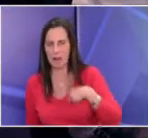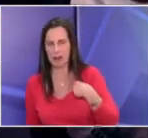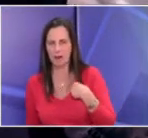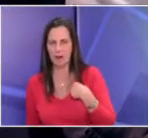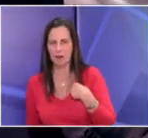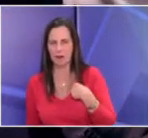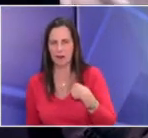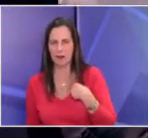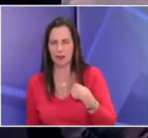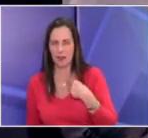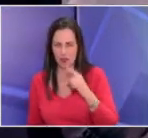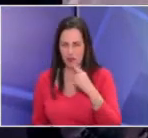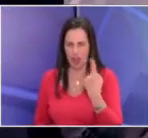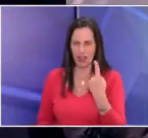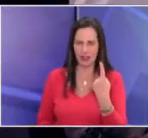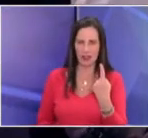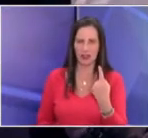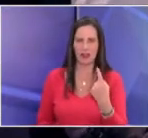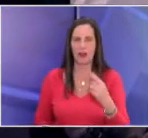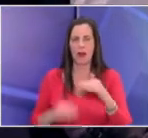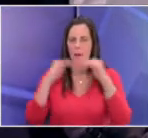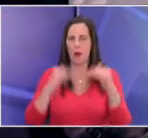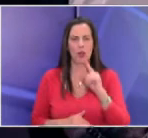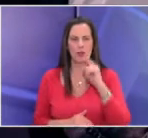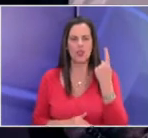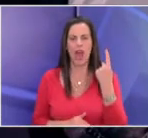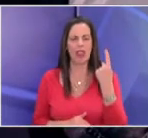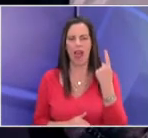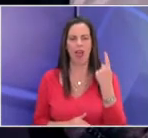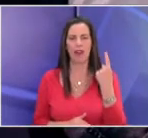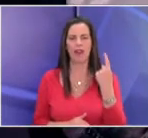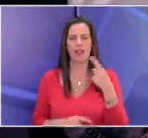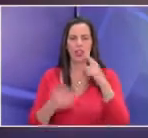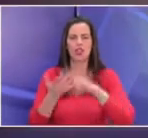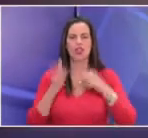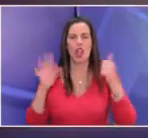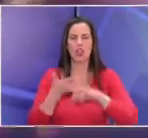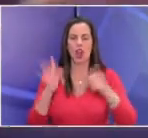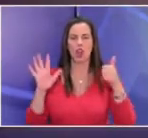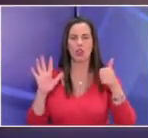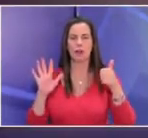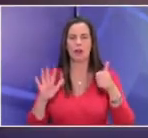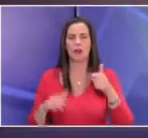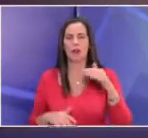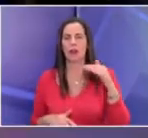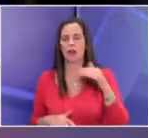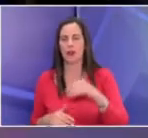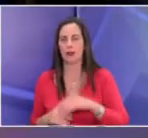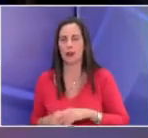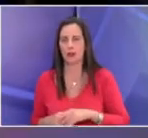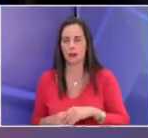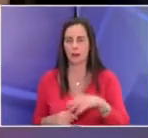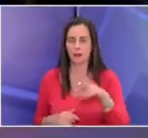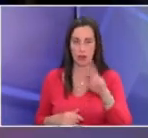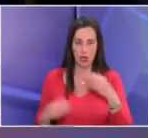הדברים שלדעתי משפיעים עליי יותר מאשר אם בסופו של דבר הבצל עולה 7-8. טוב, חכה, אני עובר אליי. רגע, אני רוצה